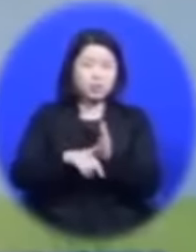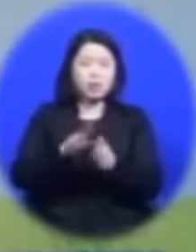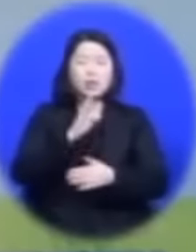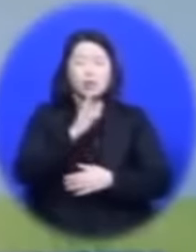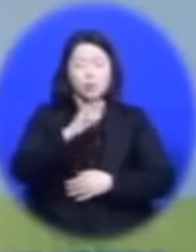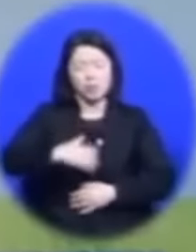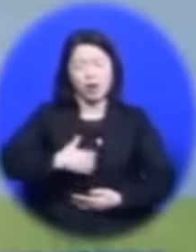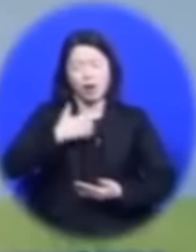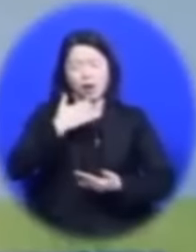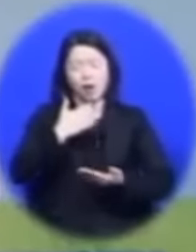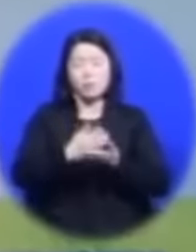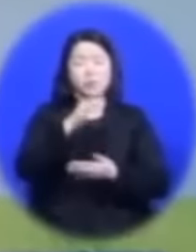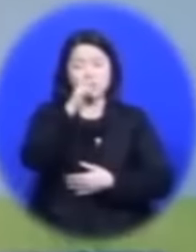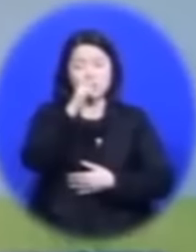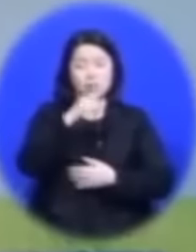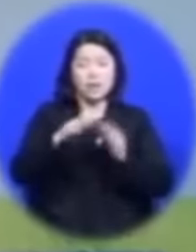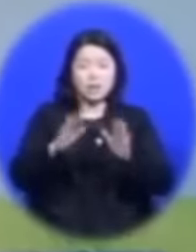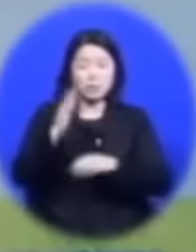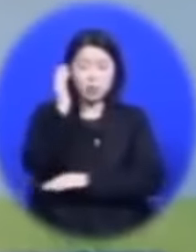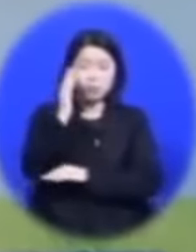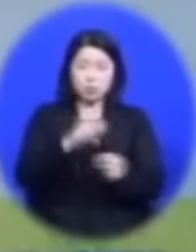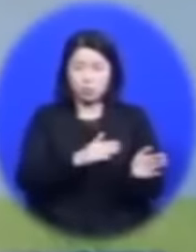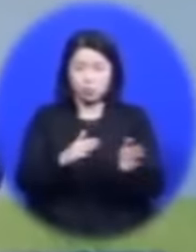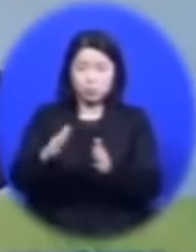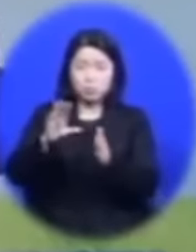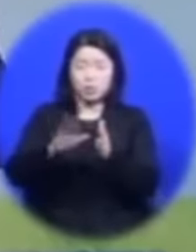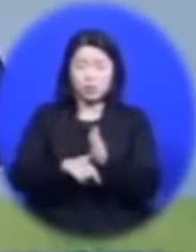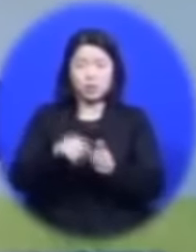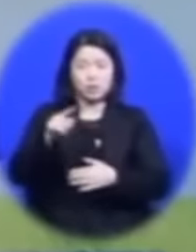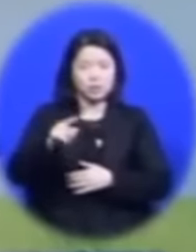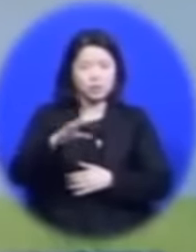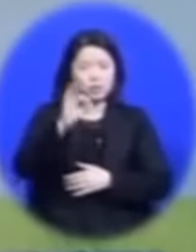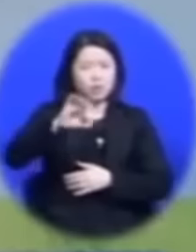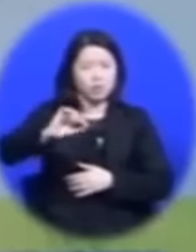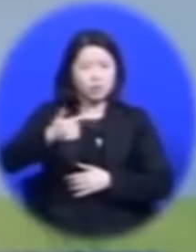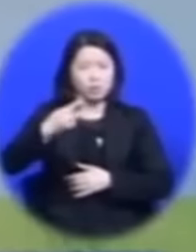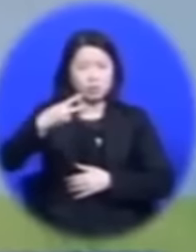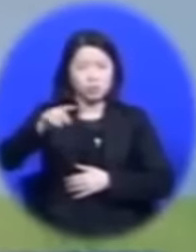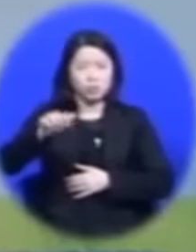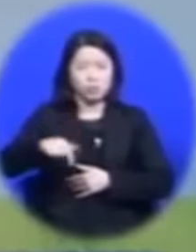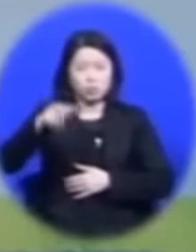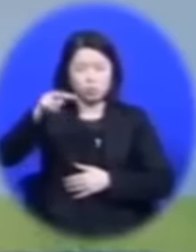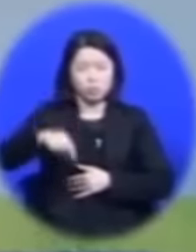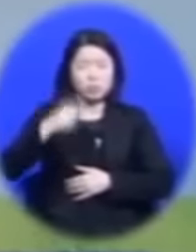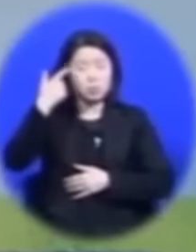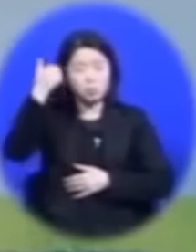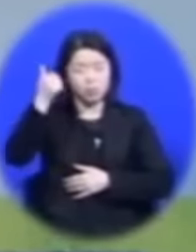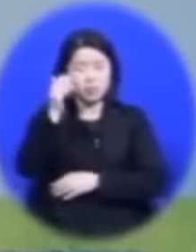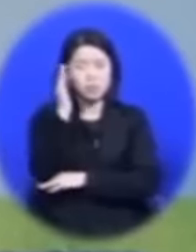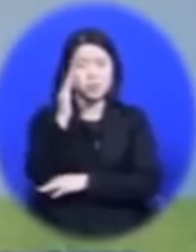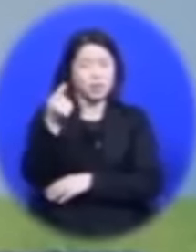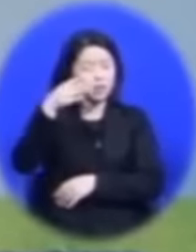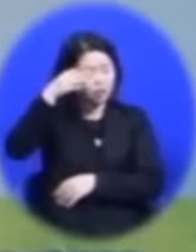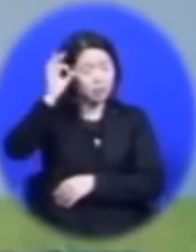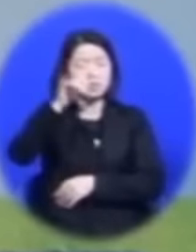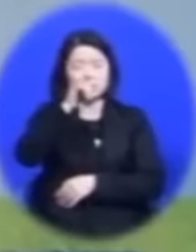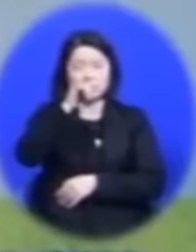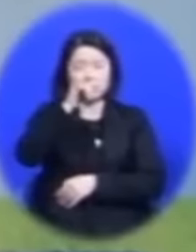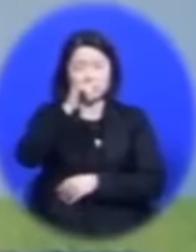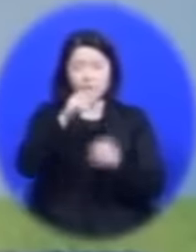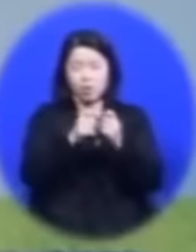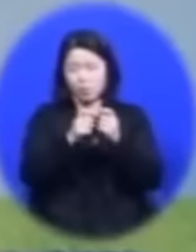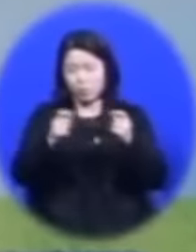받았었습니다. 저는 이번에 설교 준비하면서 그 윤덕수 목사님 이야기가 생각이 났습니다. 꽤